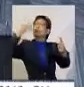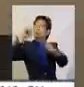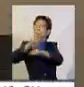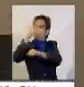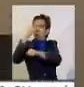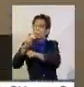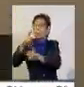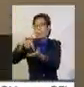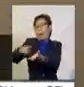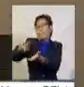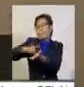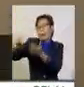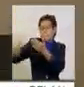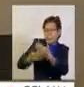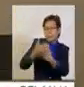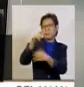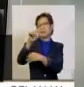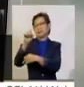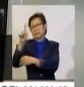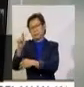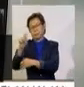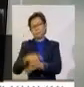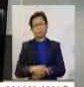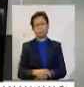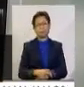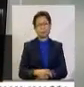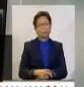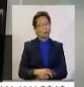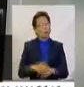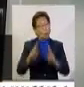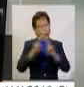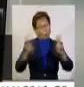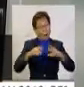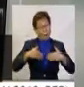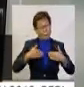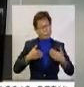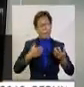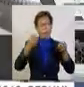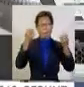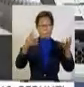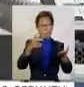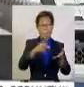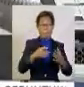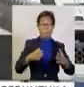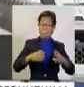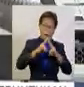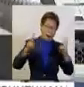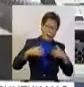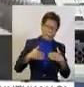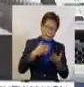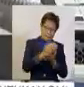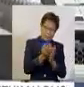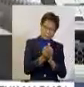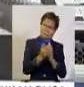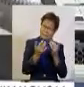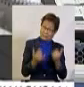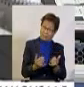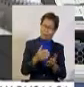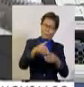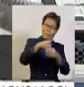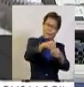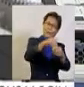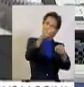bagi membayar balik GST. Paling mengembirakan ramai daripada belanjawan kali ini ialah pemberian